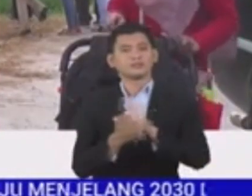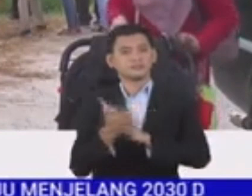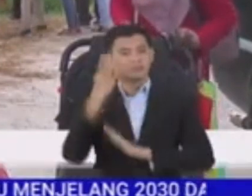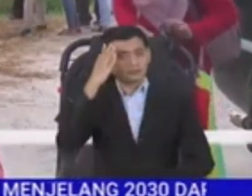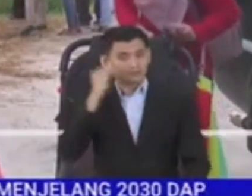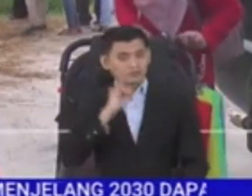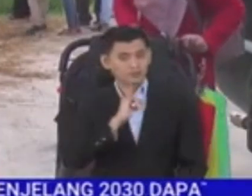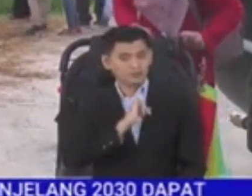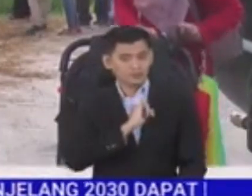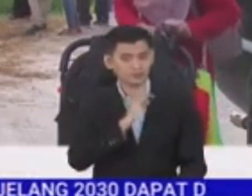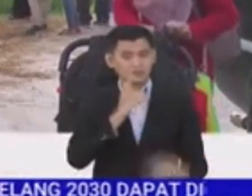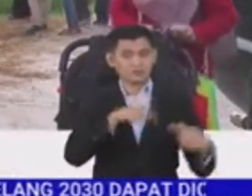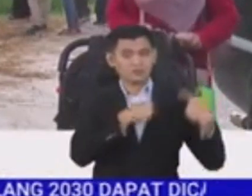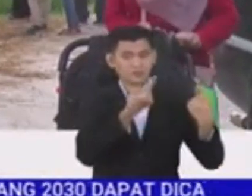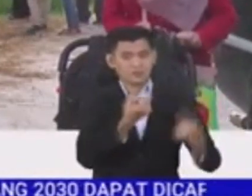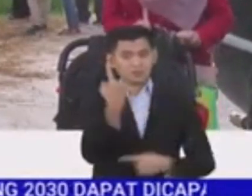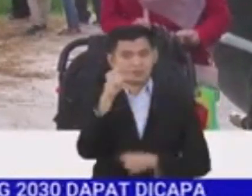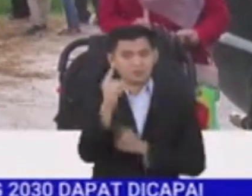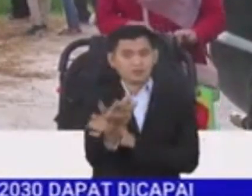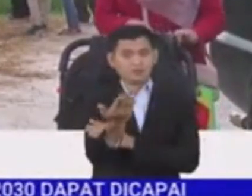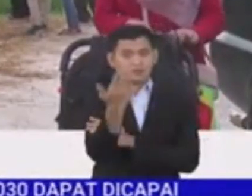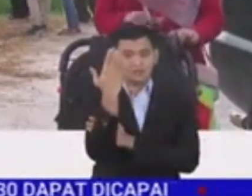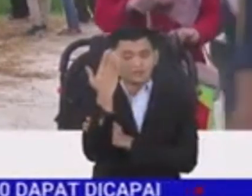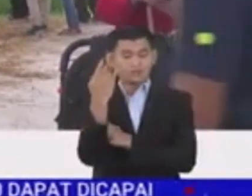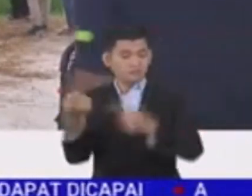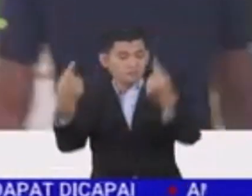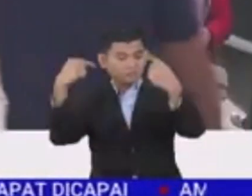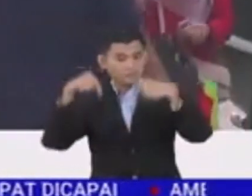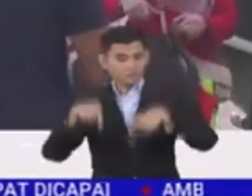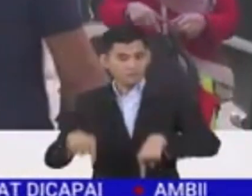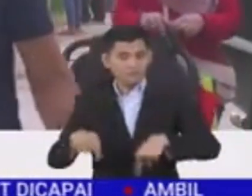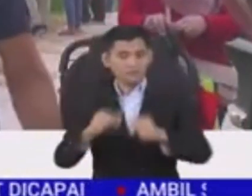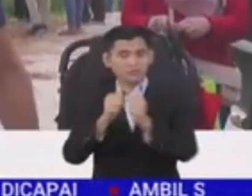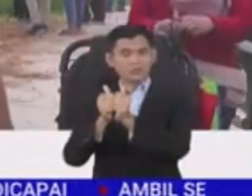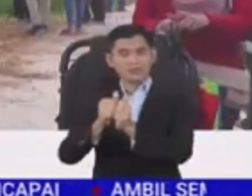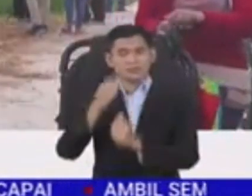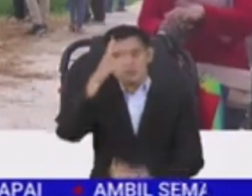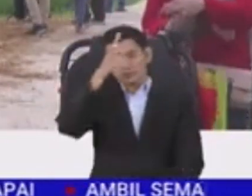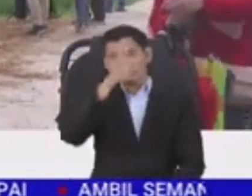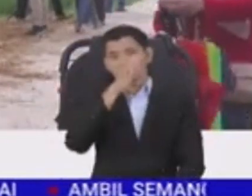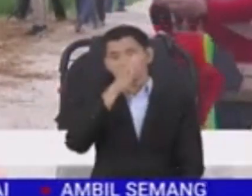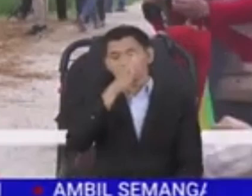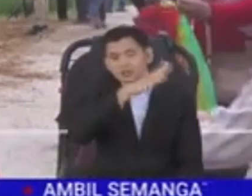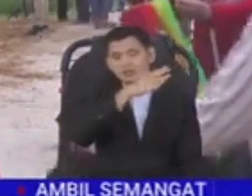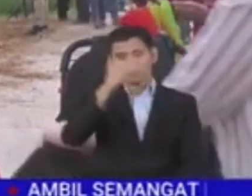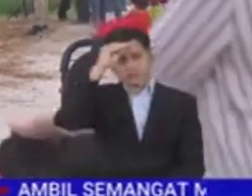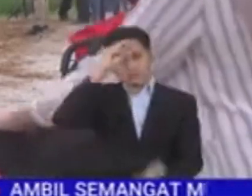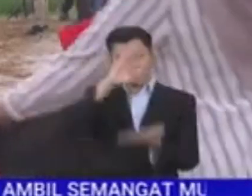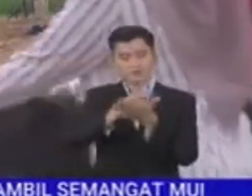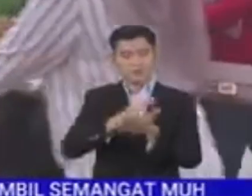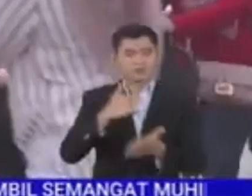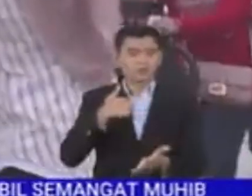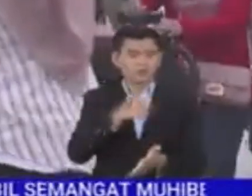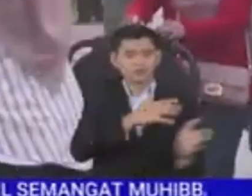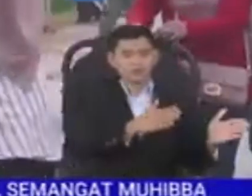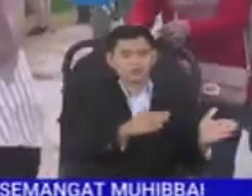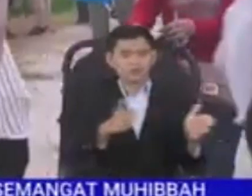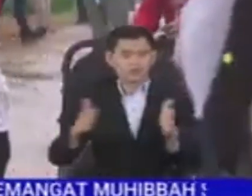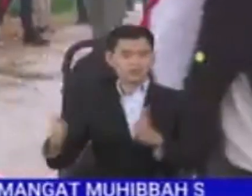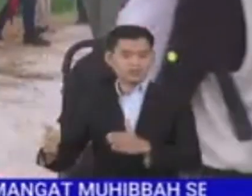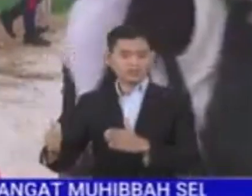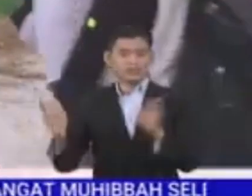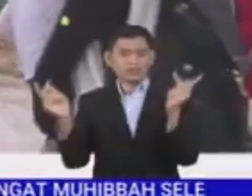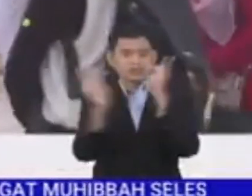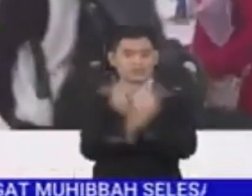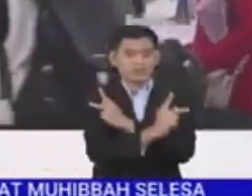saya daripada pukul 11 pagi lagi datang bersama mak dan suami dah memang sangat happy sangat. Kita orang dah plan ini adalah destinasi yang kali kedua terakhir